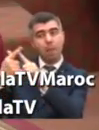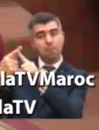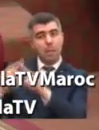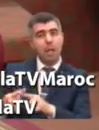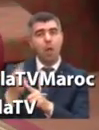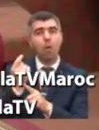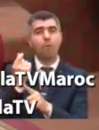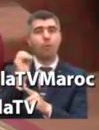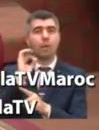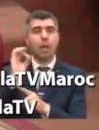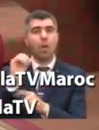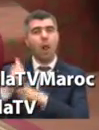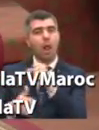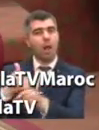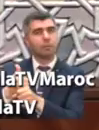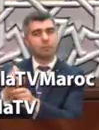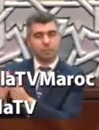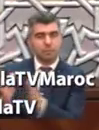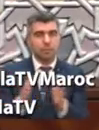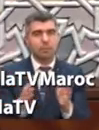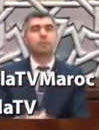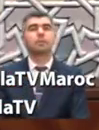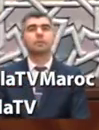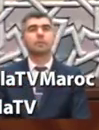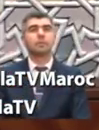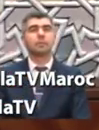سنة. تعقيب فريق العدالة والتنمية.